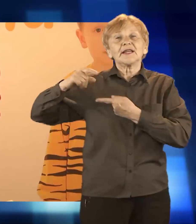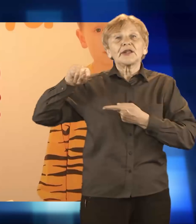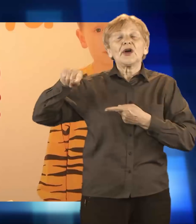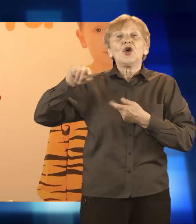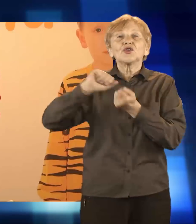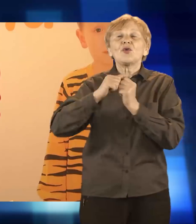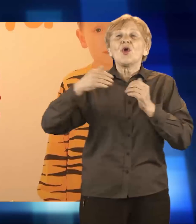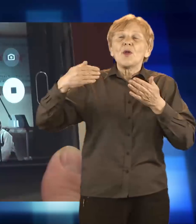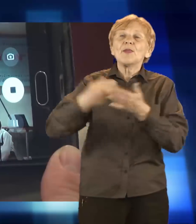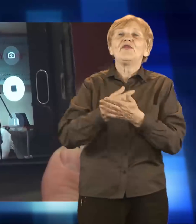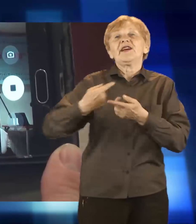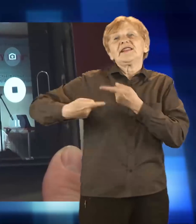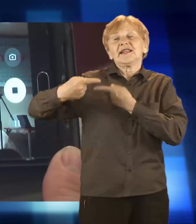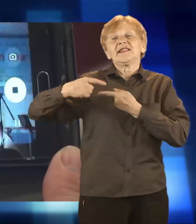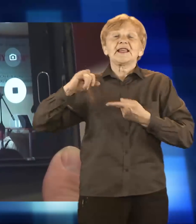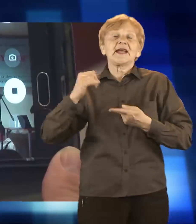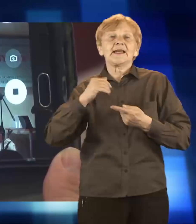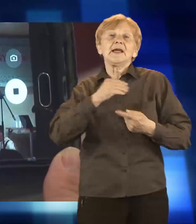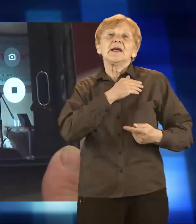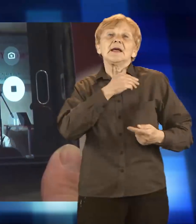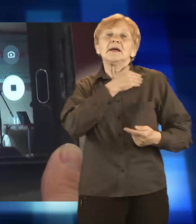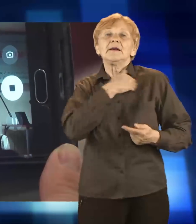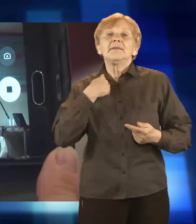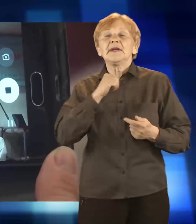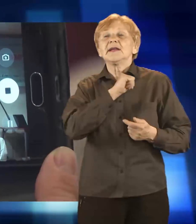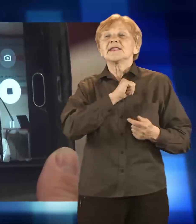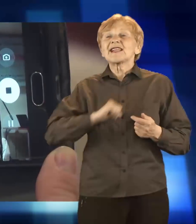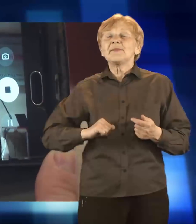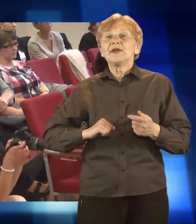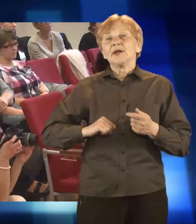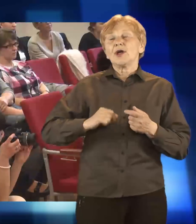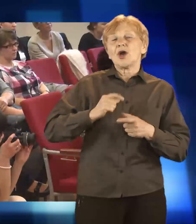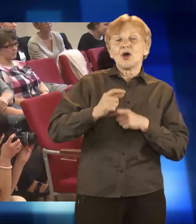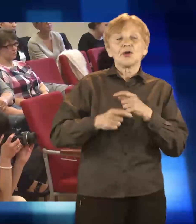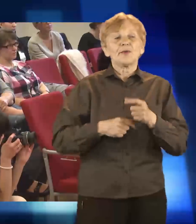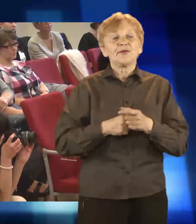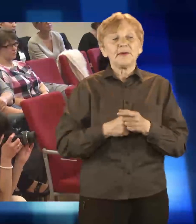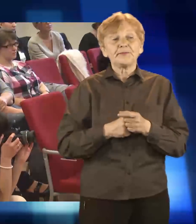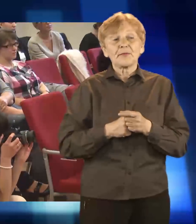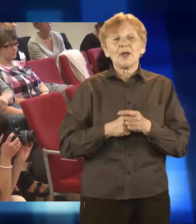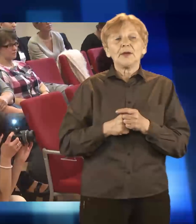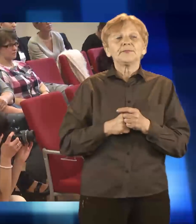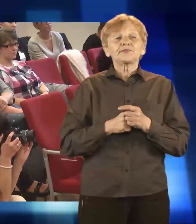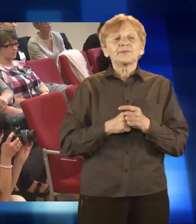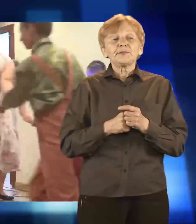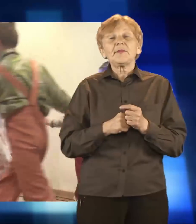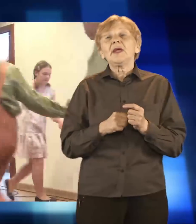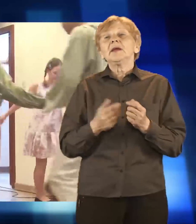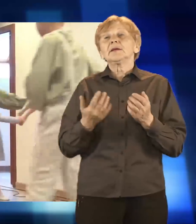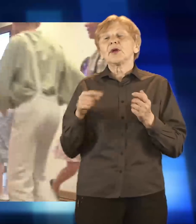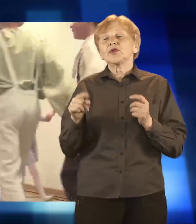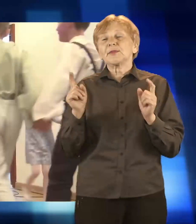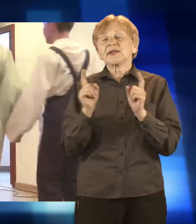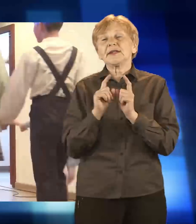z dziećmi przyjętymi. Stowarzyszenie Przyjazny Dom zrzesza rodziny zastępcze z terenu całego powiatu, by ułatwić im sprawowanie opieki